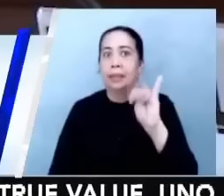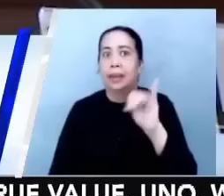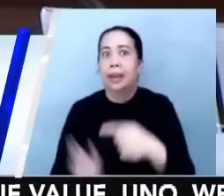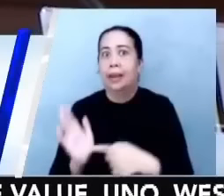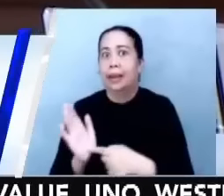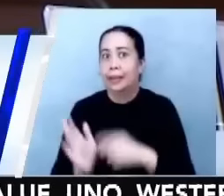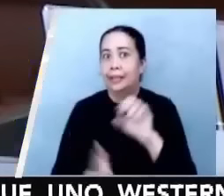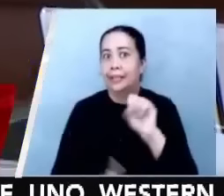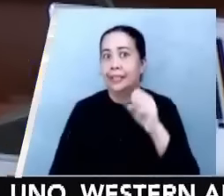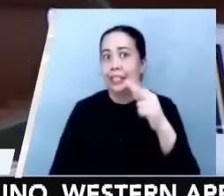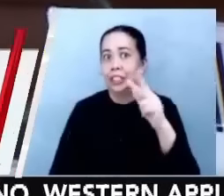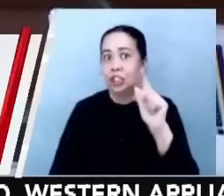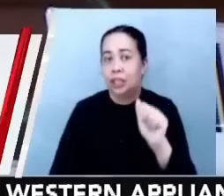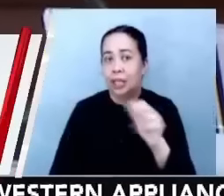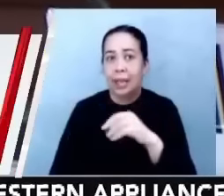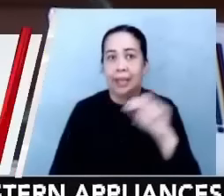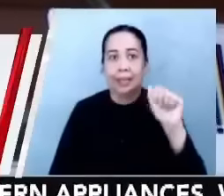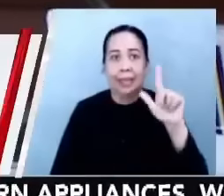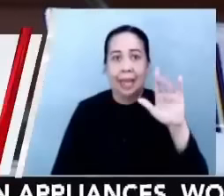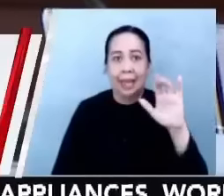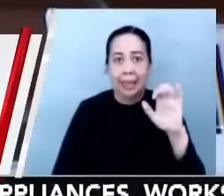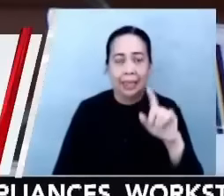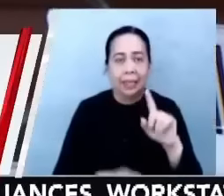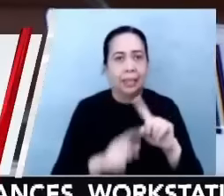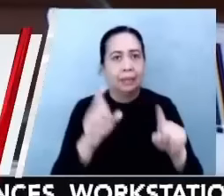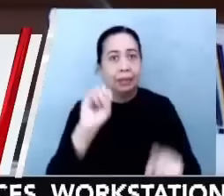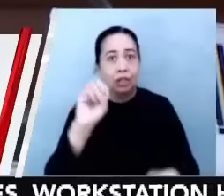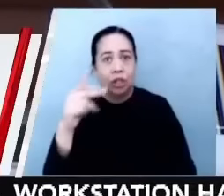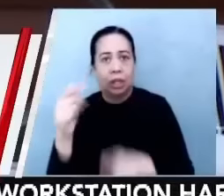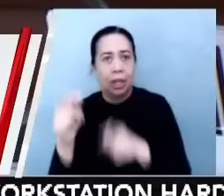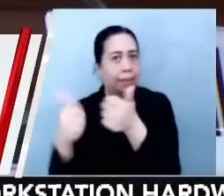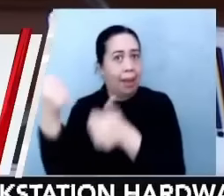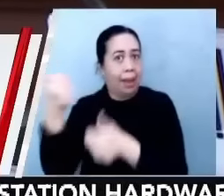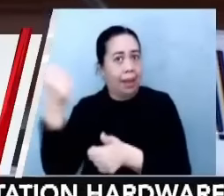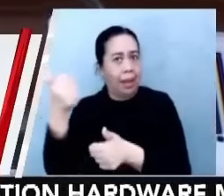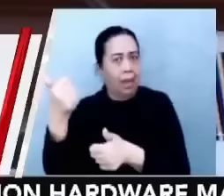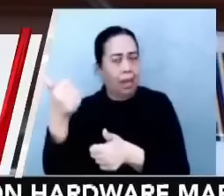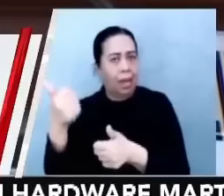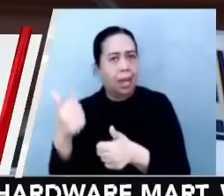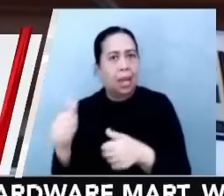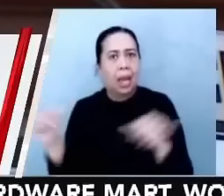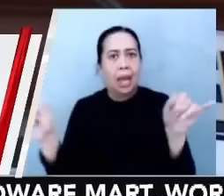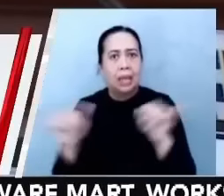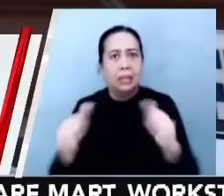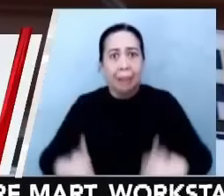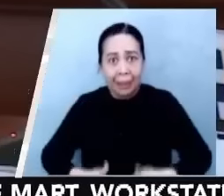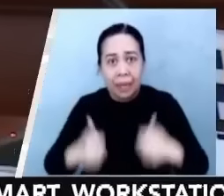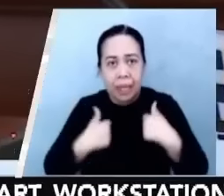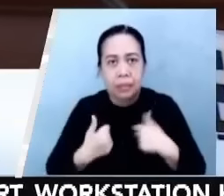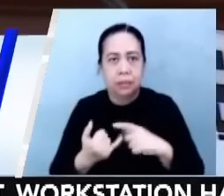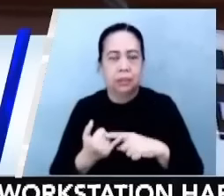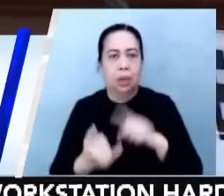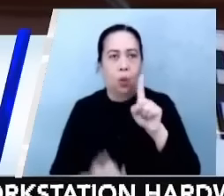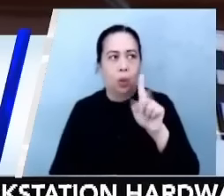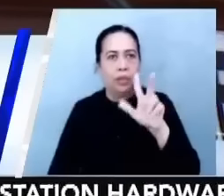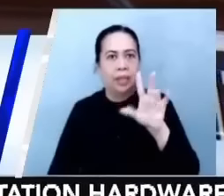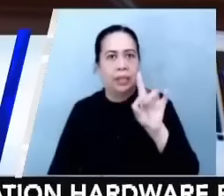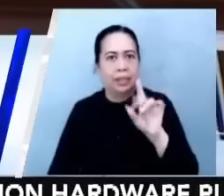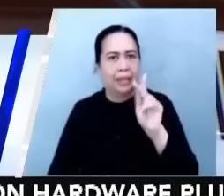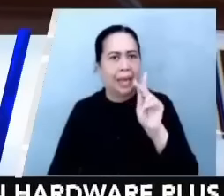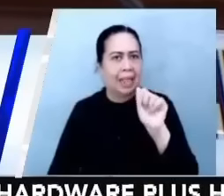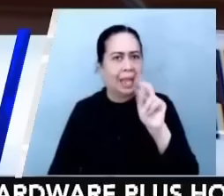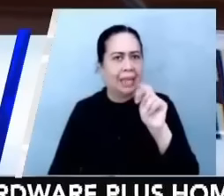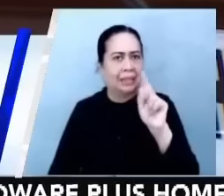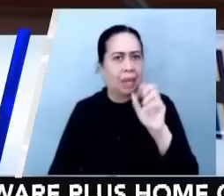guo at Alice guo yung ibang Sheila at Alice ha ay magkapareho ang address 138 cantao Street Project